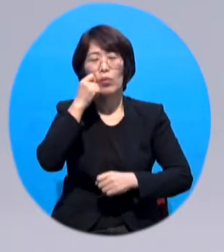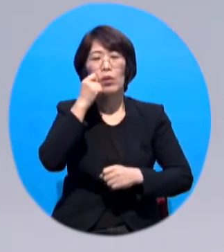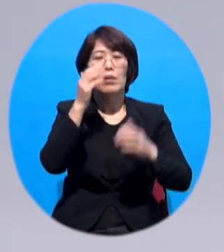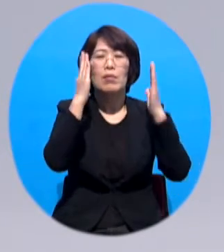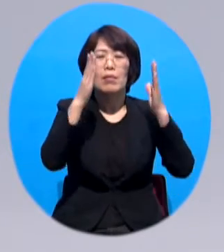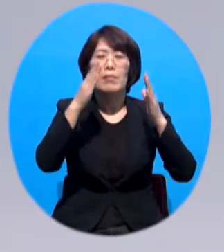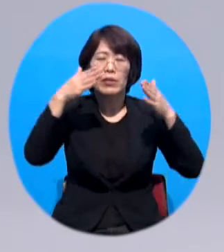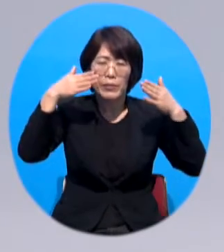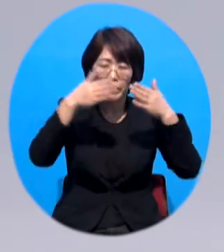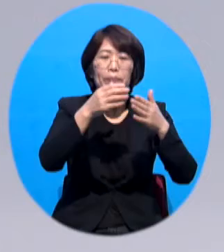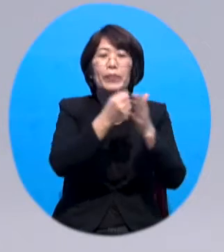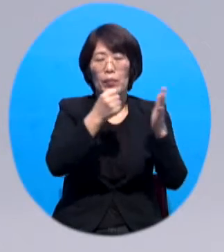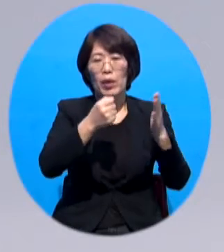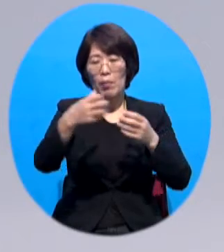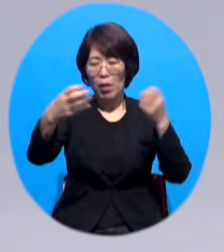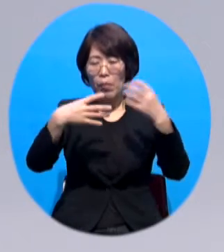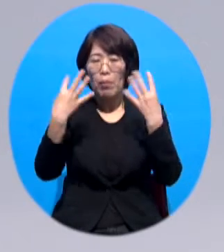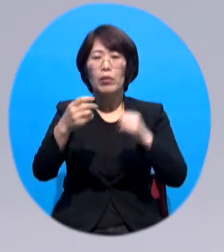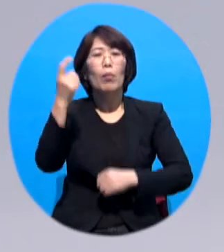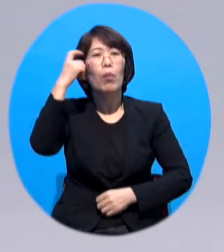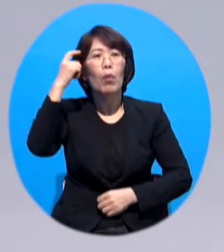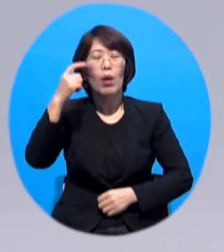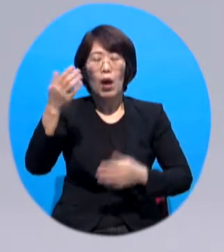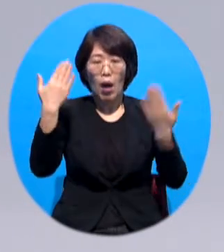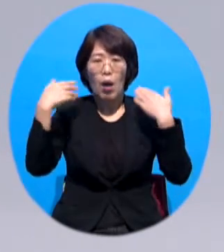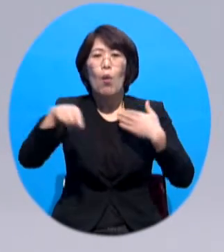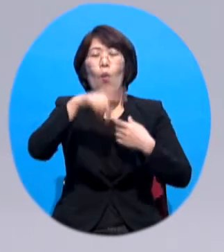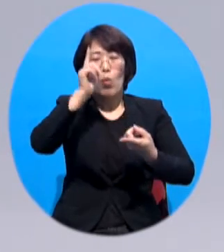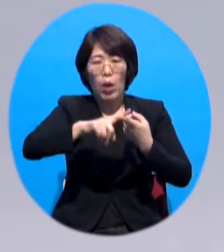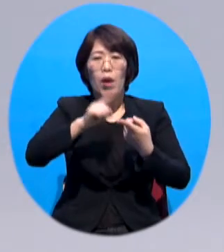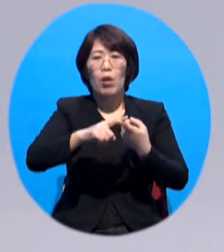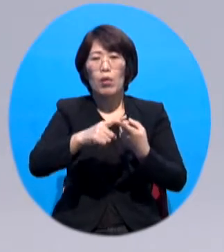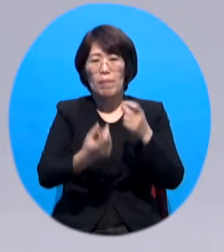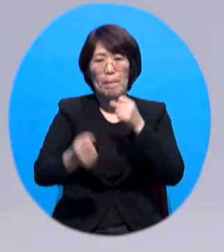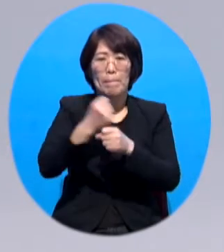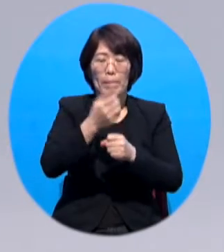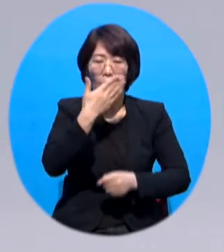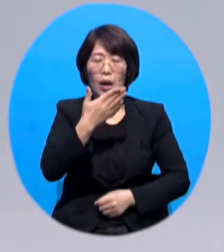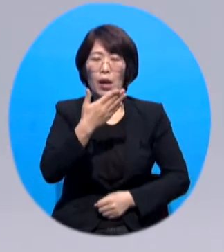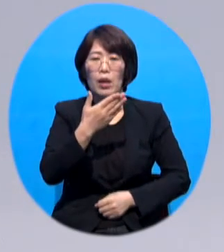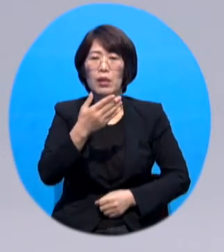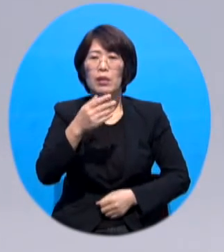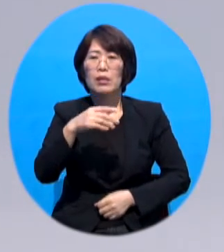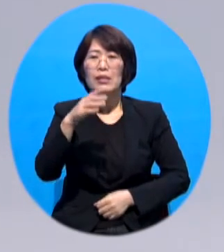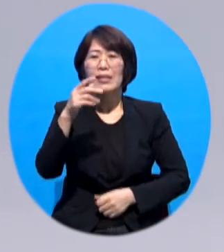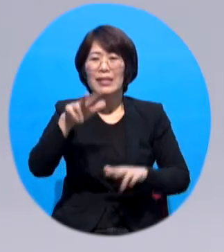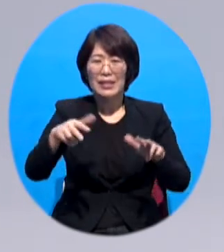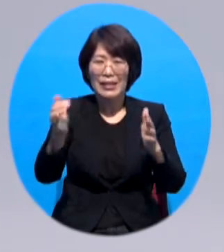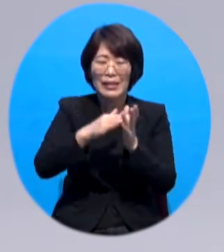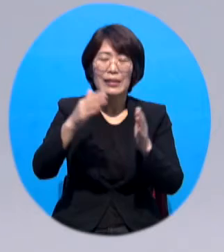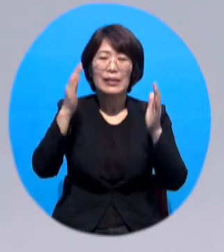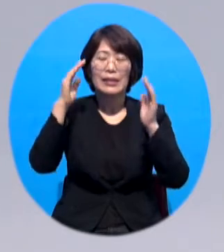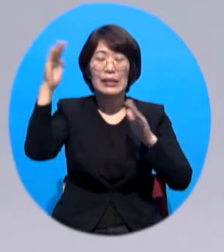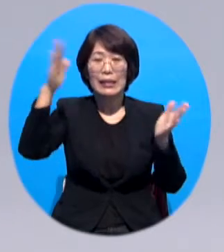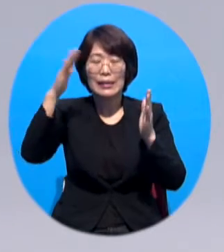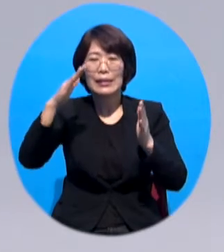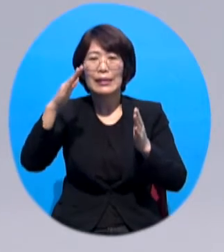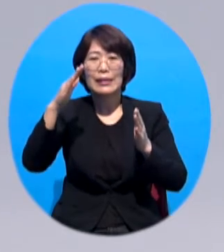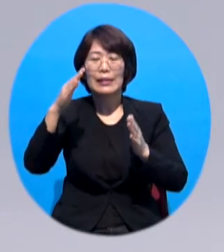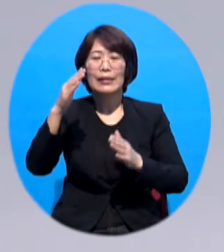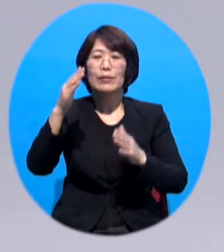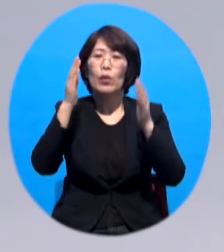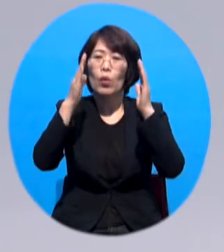선생님들이 이런 말을 했습니다 학교가 저 이제 학교 답다 사실 우리 학생들의 학력이 라든가 학생들의 변화를